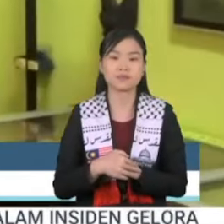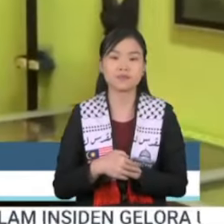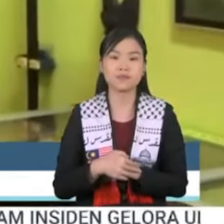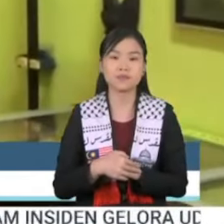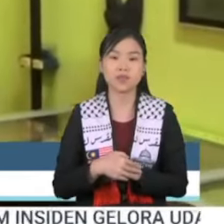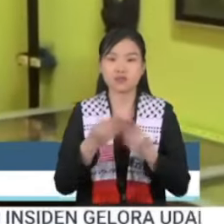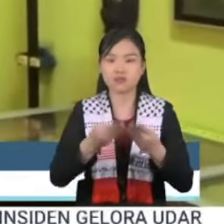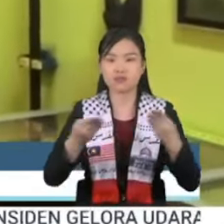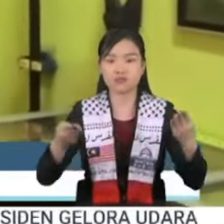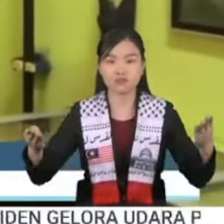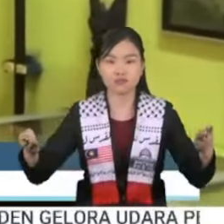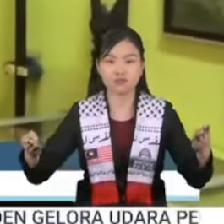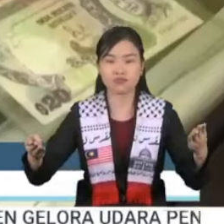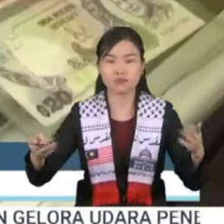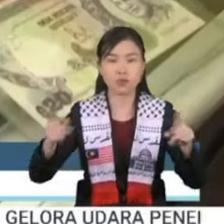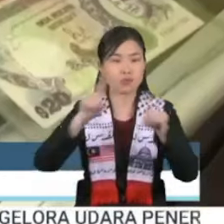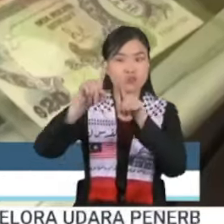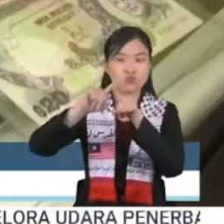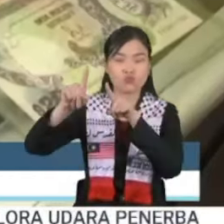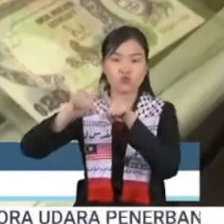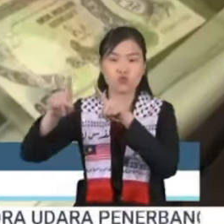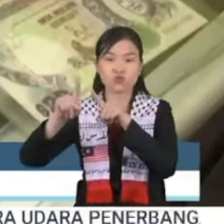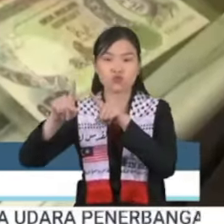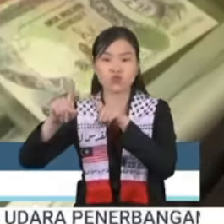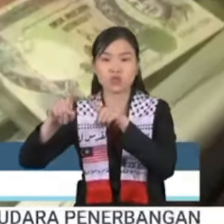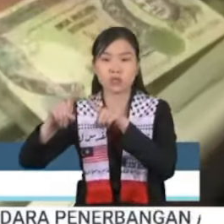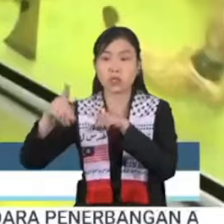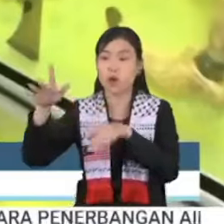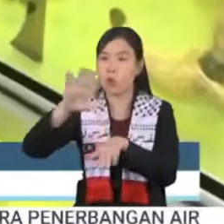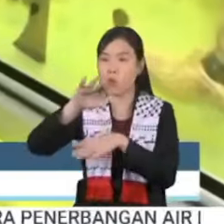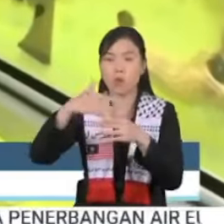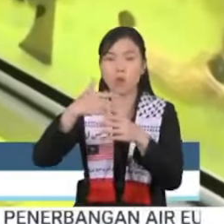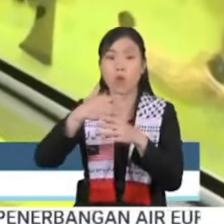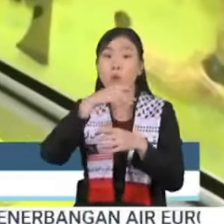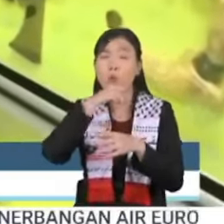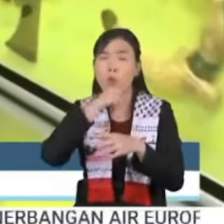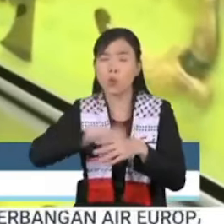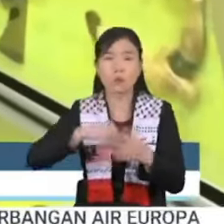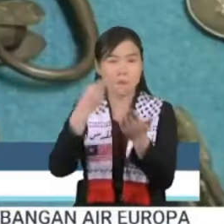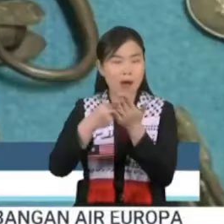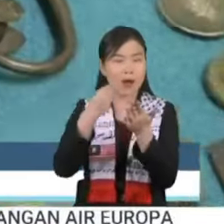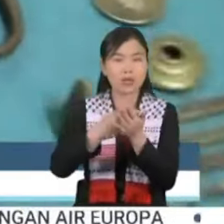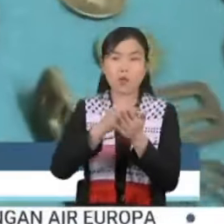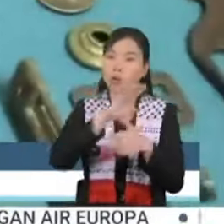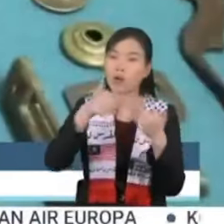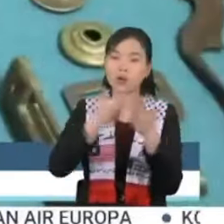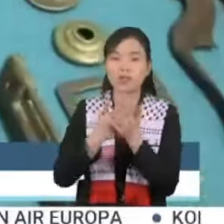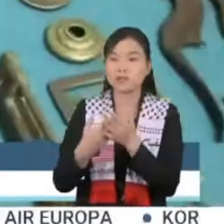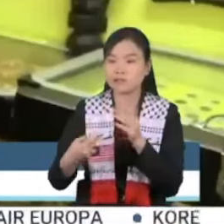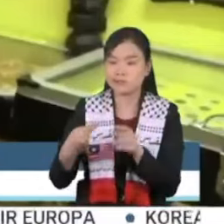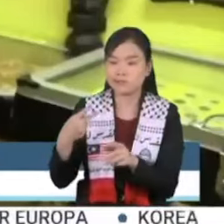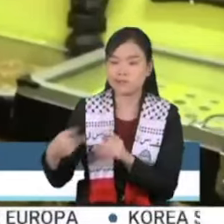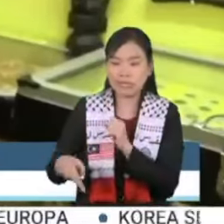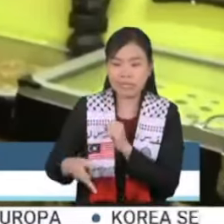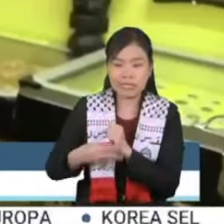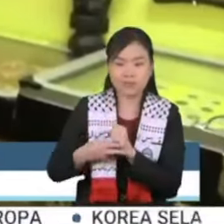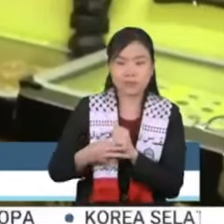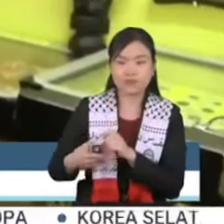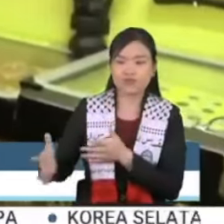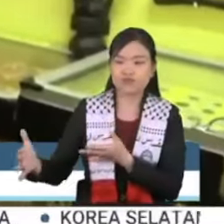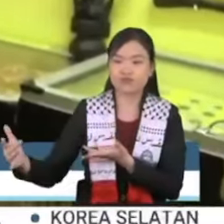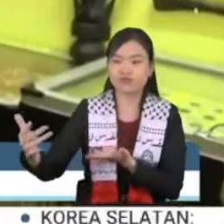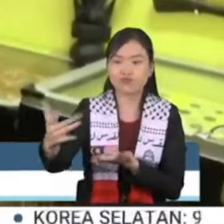barang tembaga, pending, caping kerambit dan duit lama dari seluruh dunia antara yang menjadi koleksi Muzamir. Paling